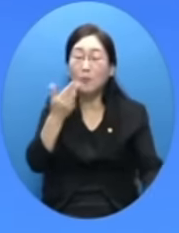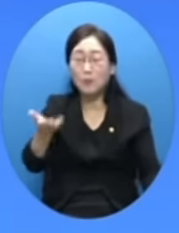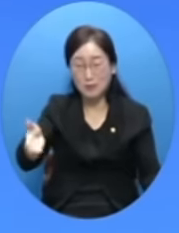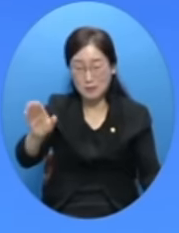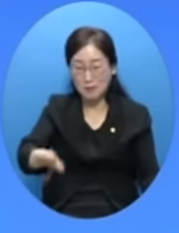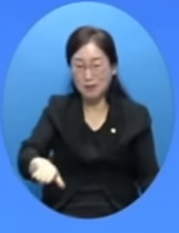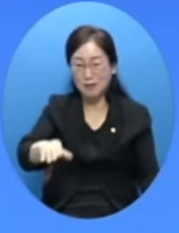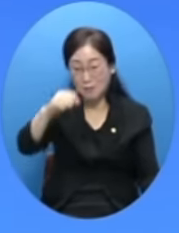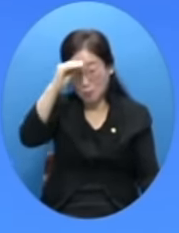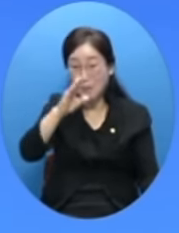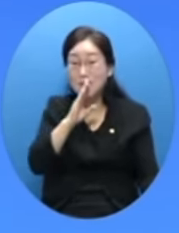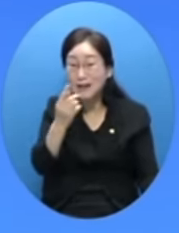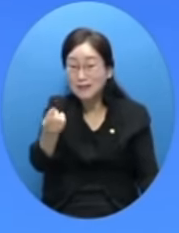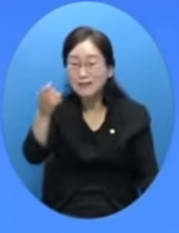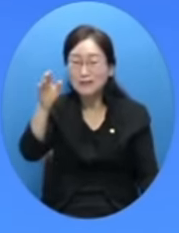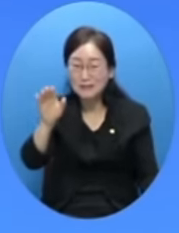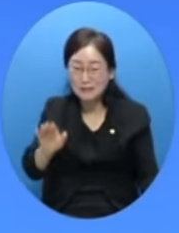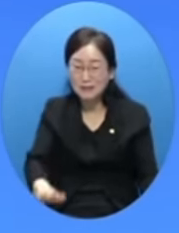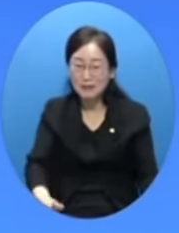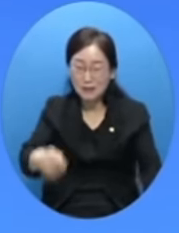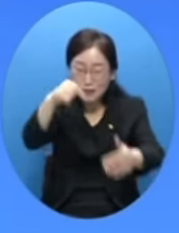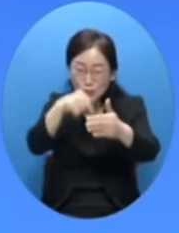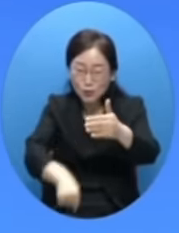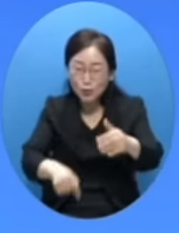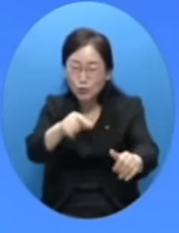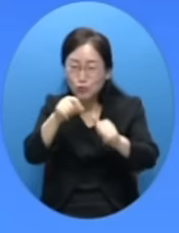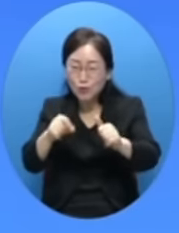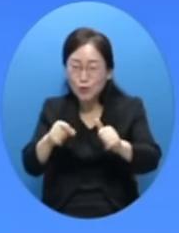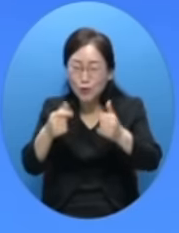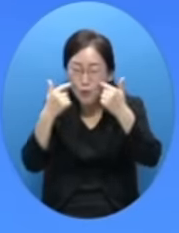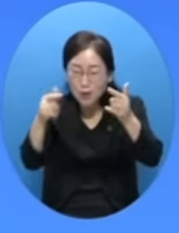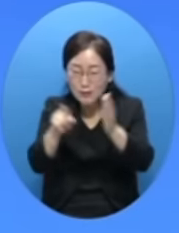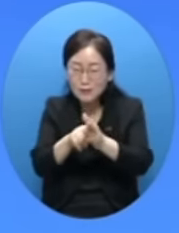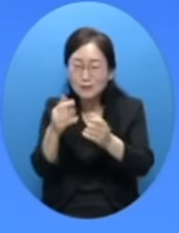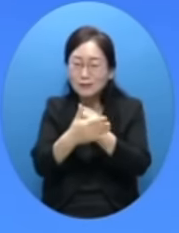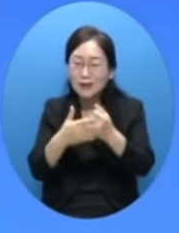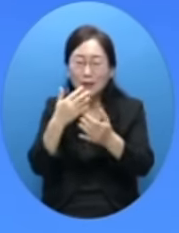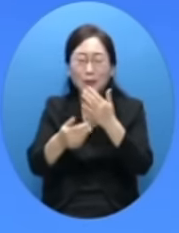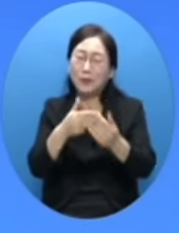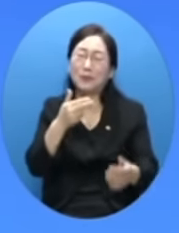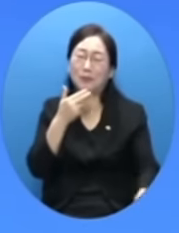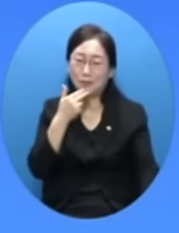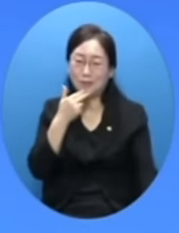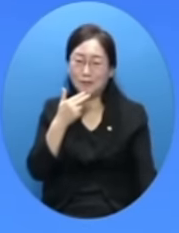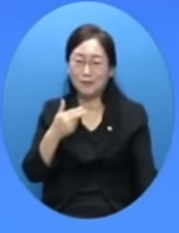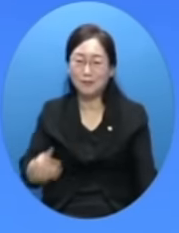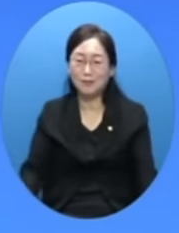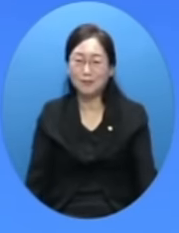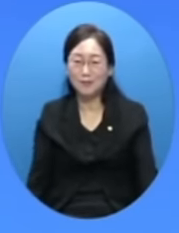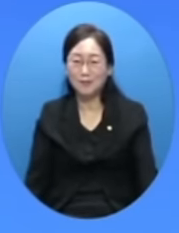모범생이었지만은 진정한 구원의 확신과 은혜를 체험하지 못하고 살았는데